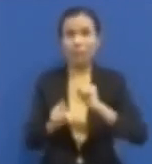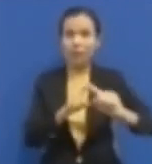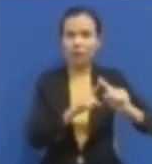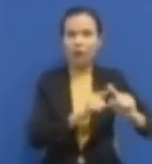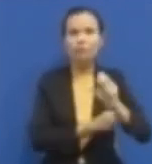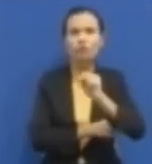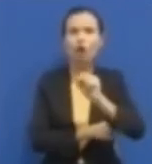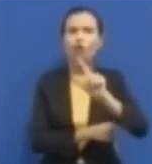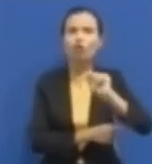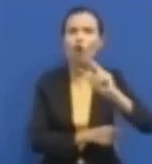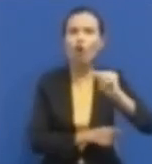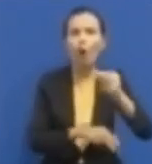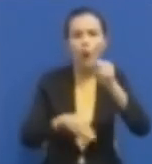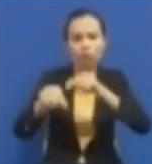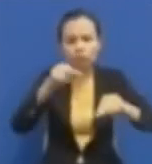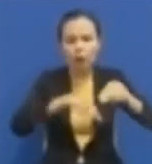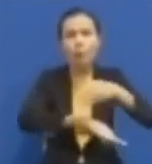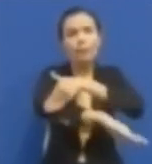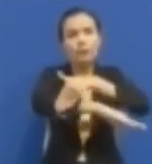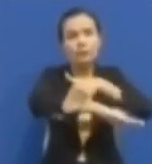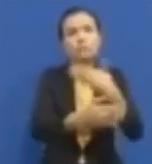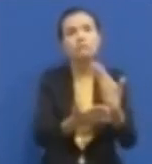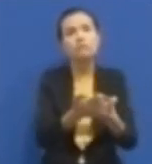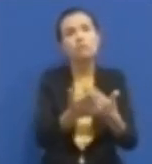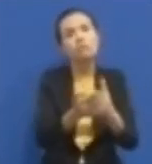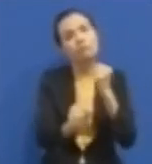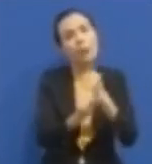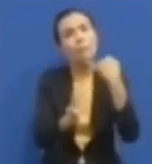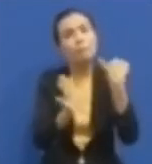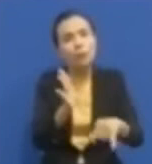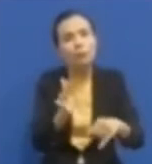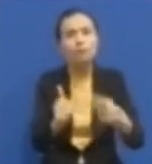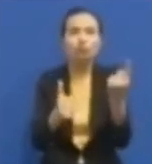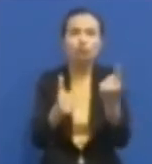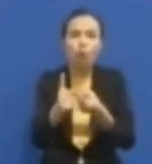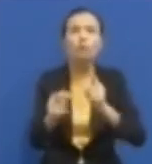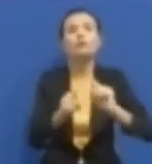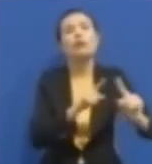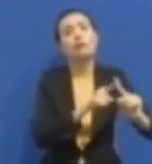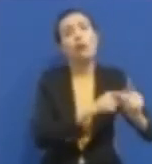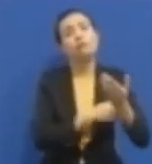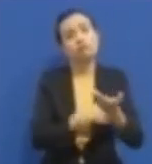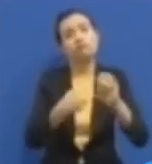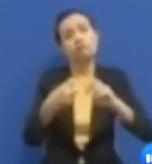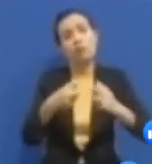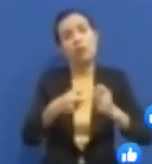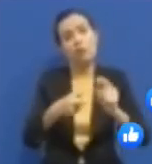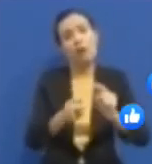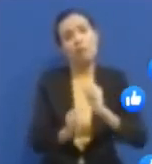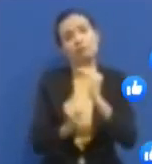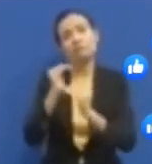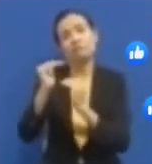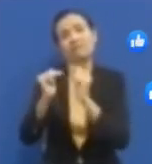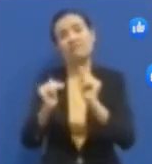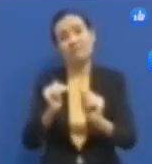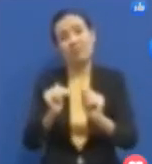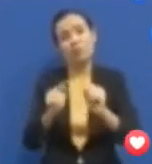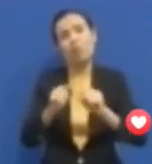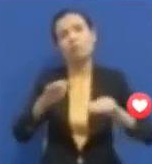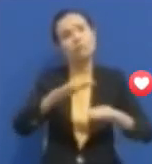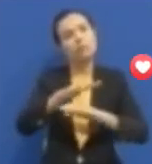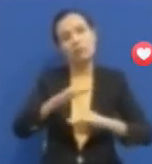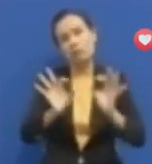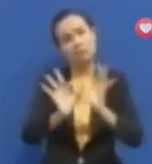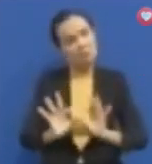ง.สอบแล้วก็สุดท้ายก็ปฏิบัติผิดแล้วก็ถูกลงโทษในรูปแบบต่างๆนี่คือปัญหาในการปฏิรูปที่เป็นพื้นฐานอย่างยิ่